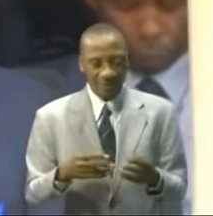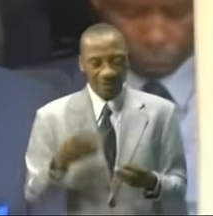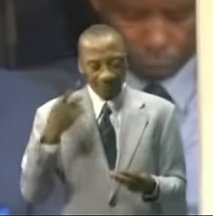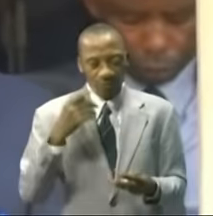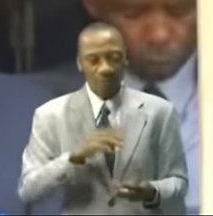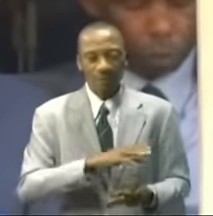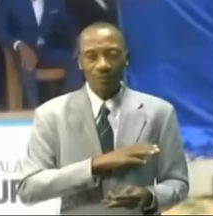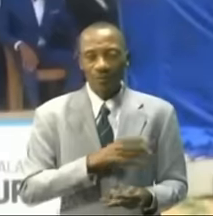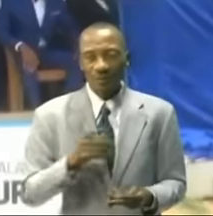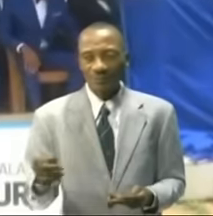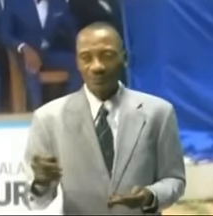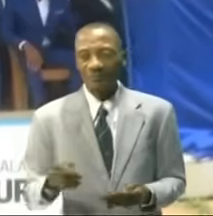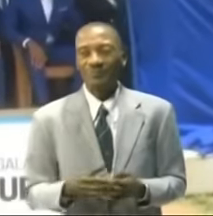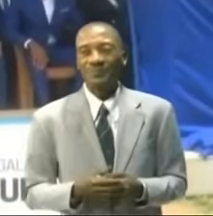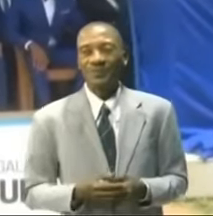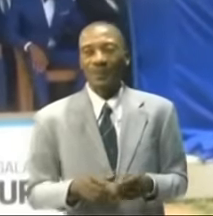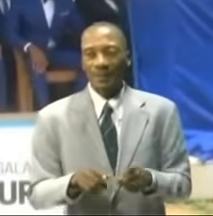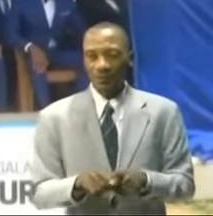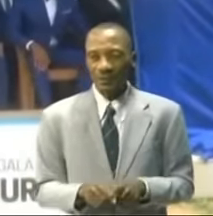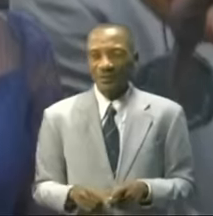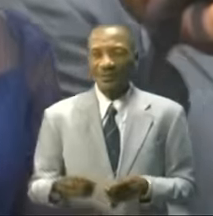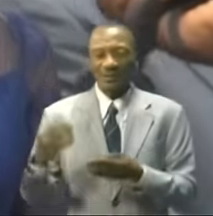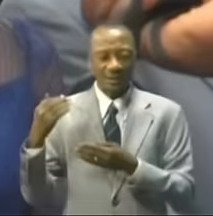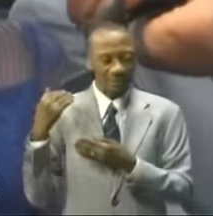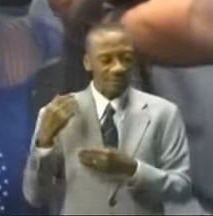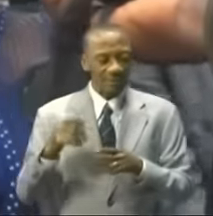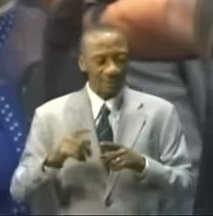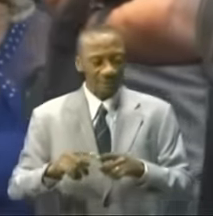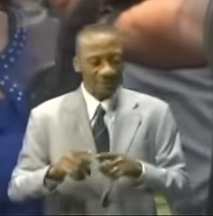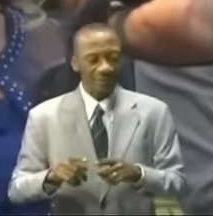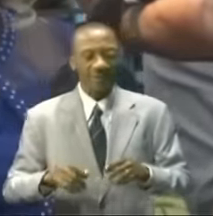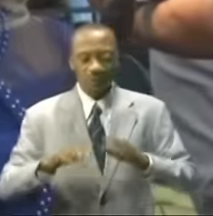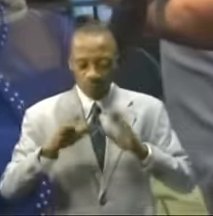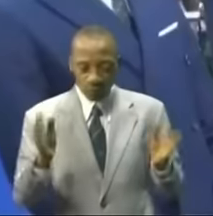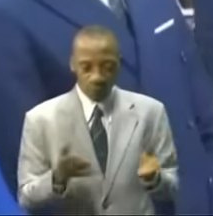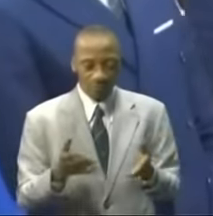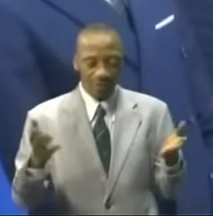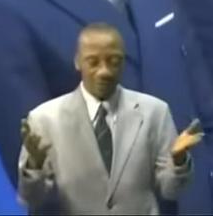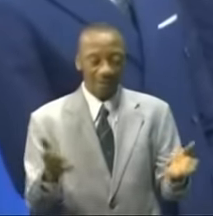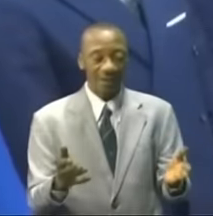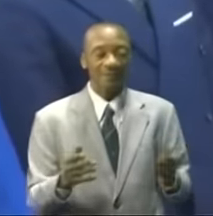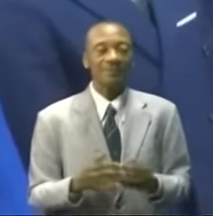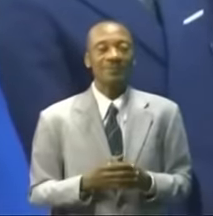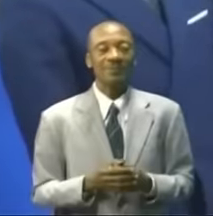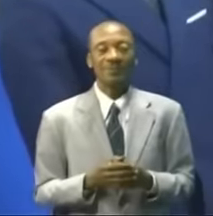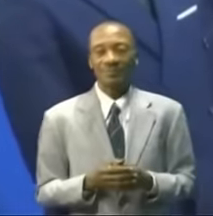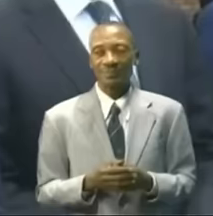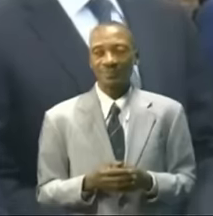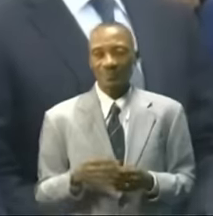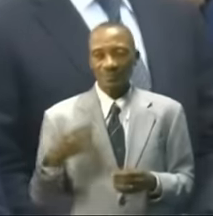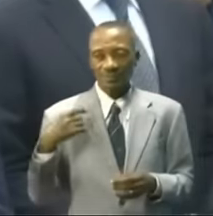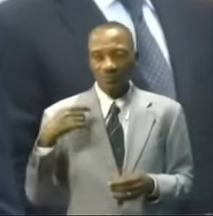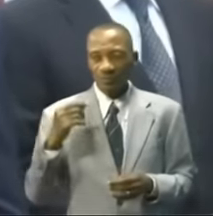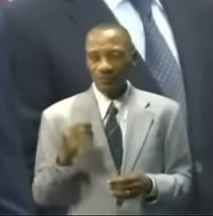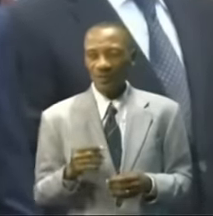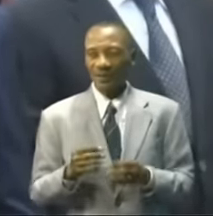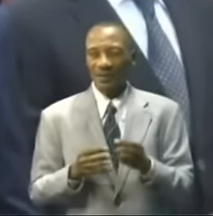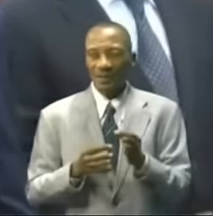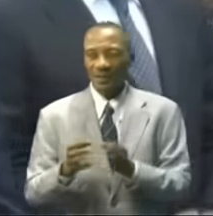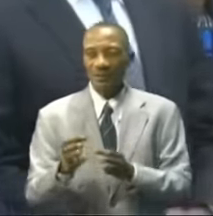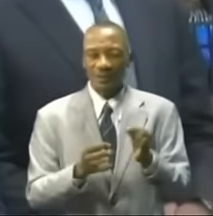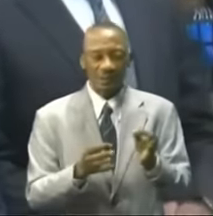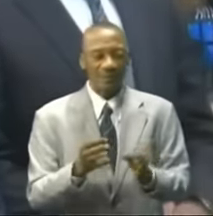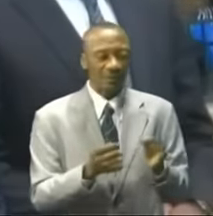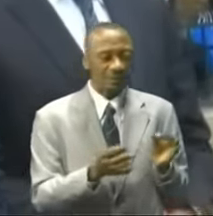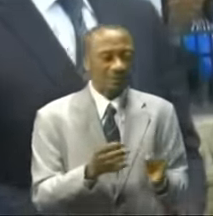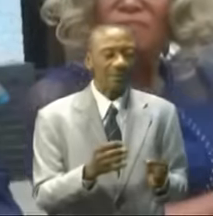Jean-Colin Makaka Pape Kaka, qui a commencé par présenter son équipe aux éléments de l'ordre, les a rappelé leur mission